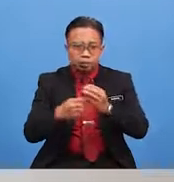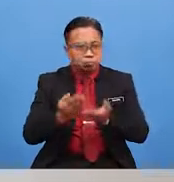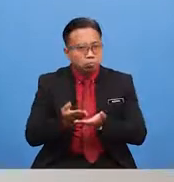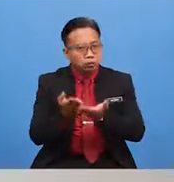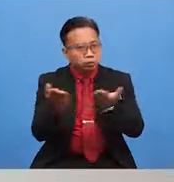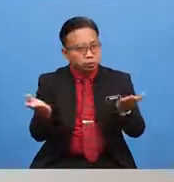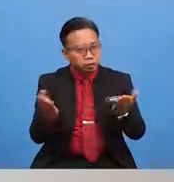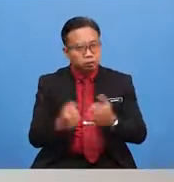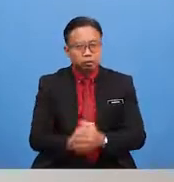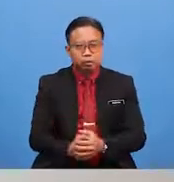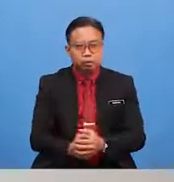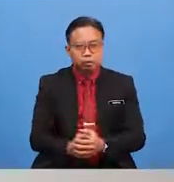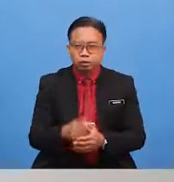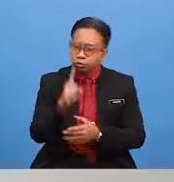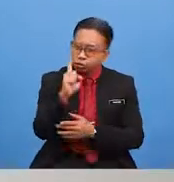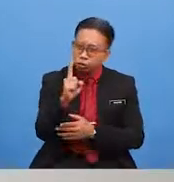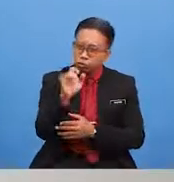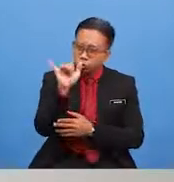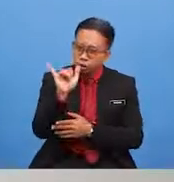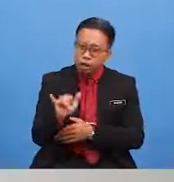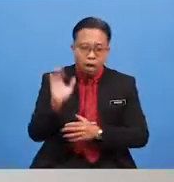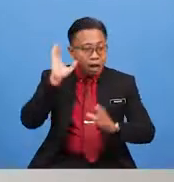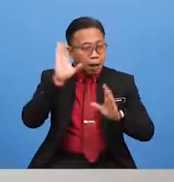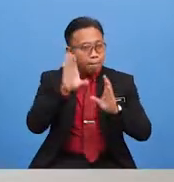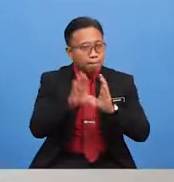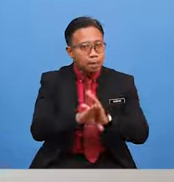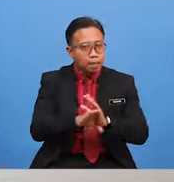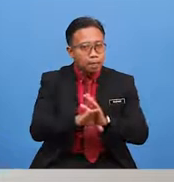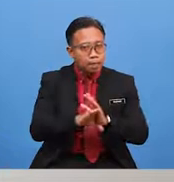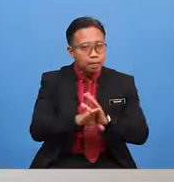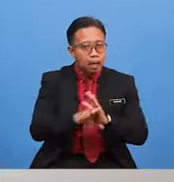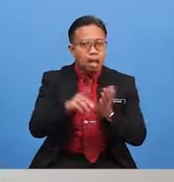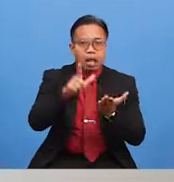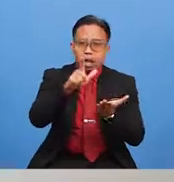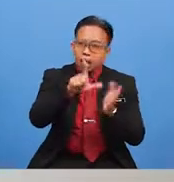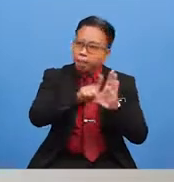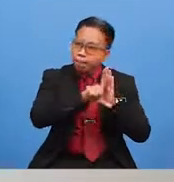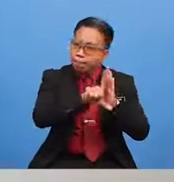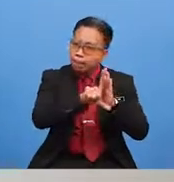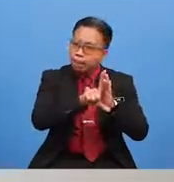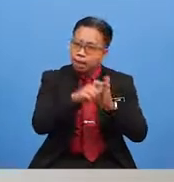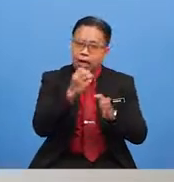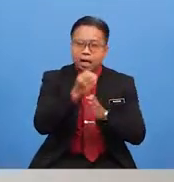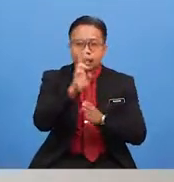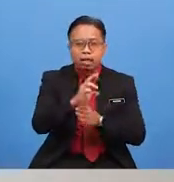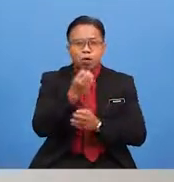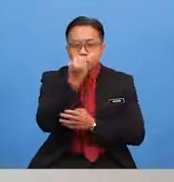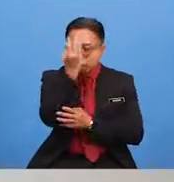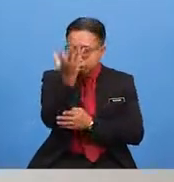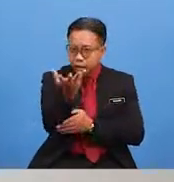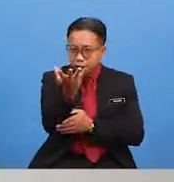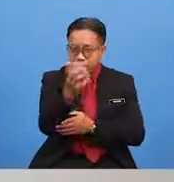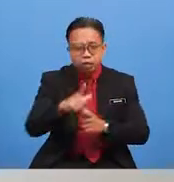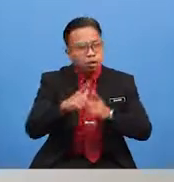representasi, iaitu sesuatu yang menggambarkan, melambangkan atau menyatakan sesuatu